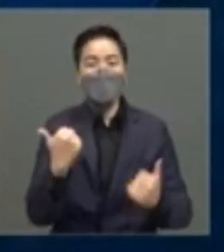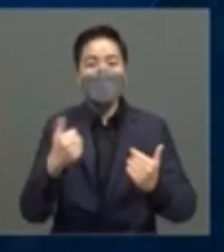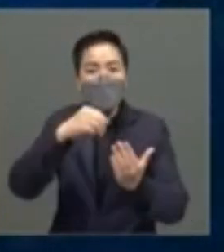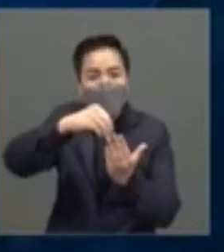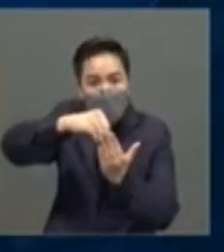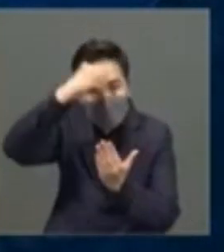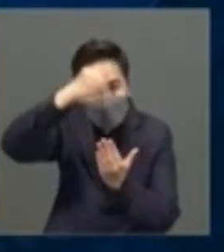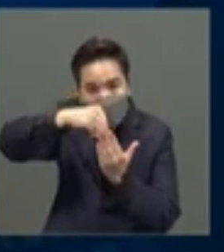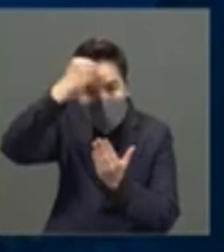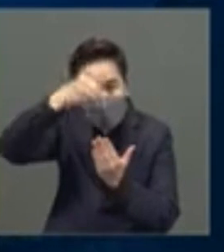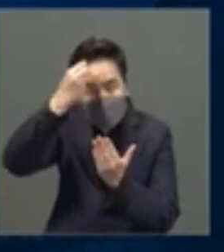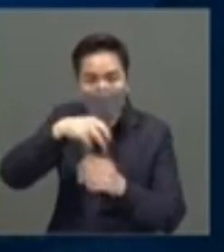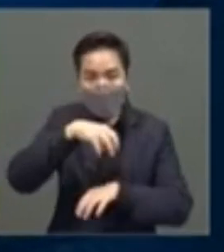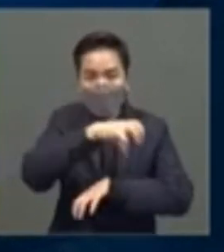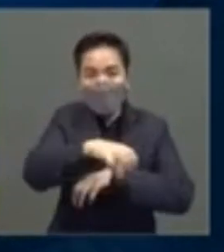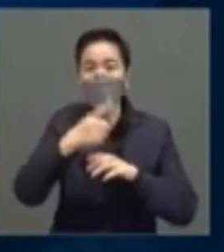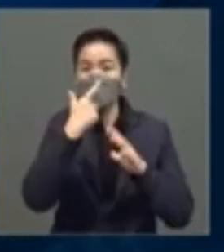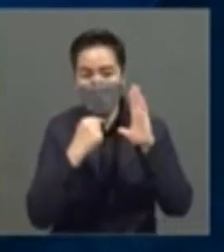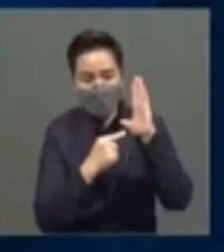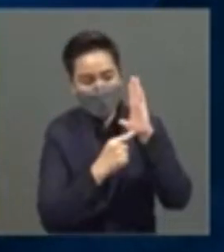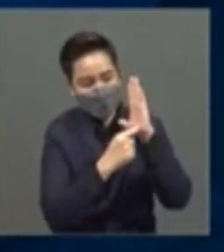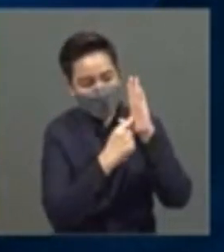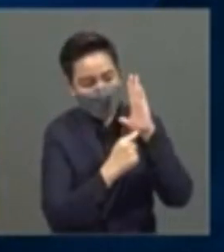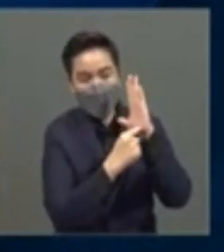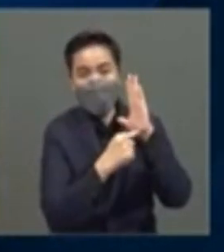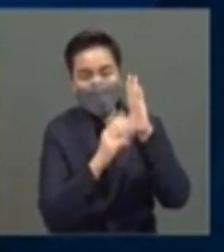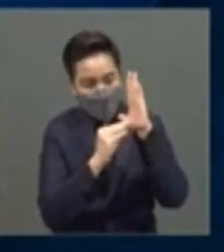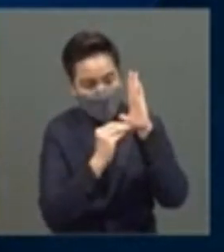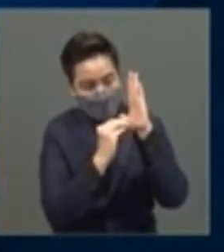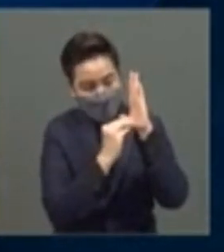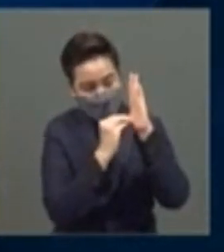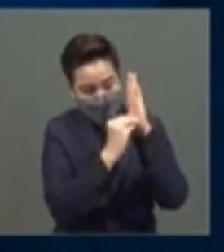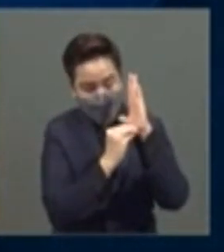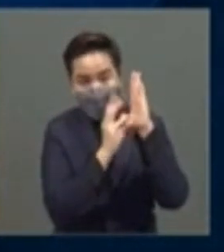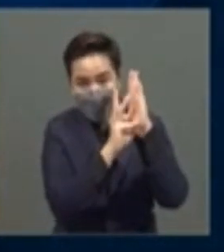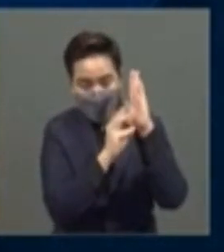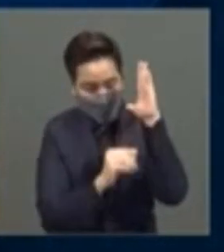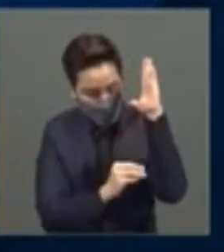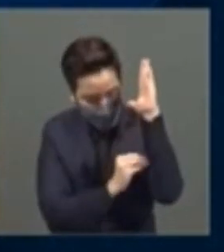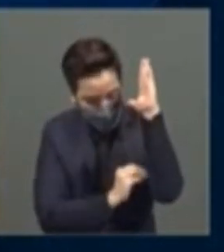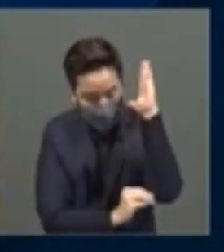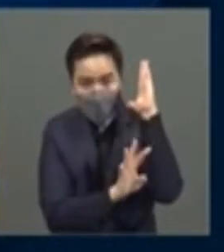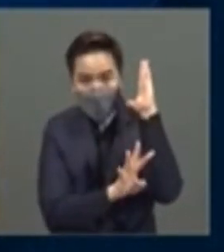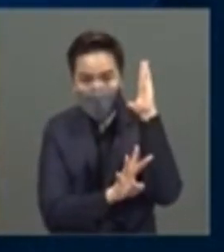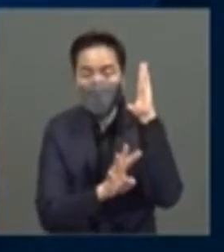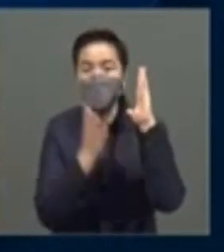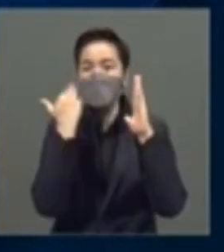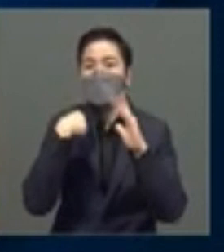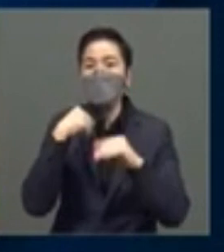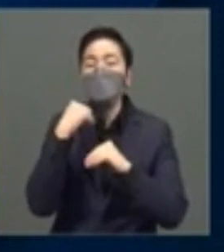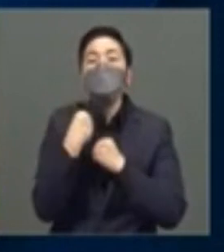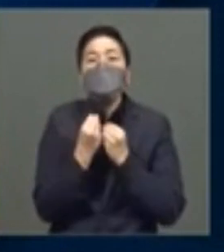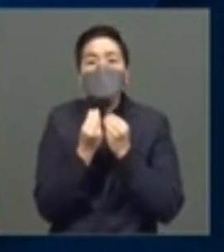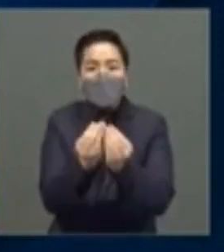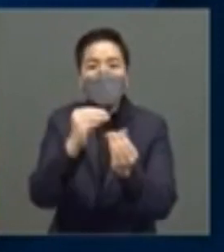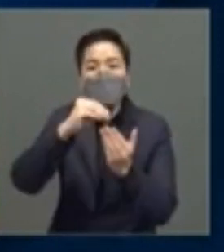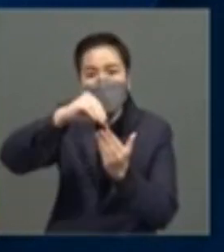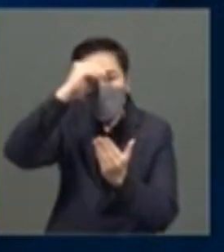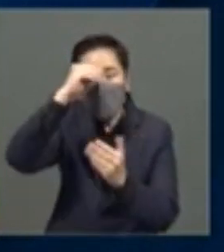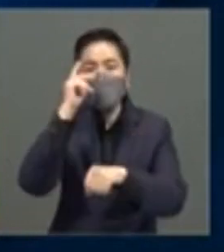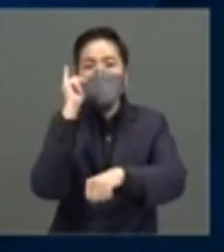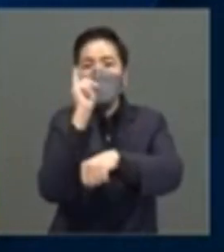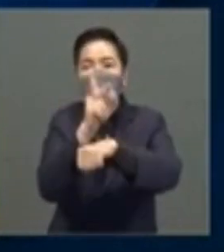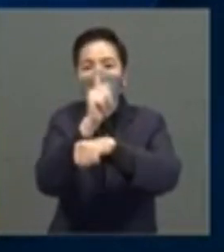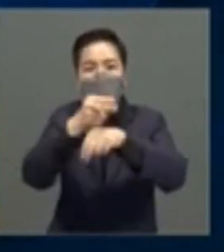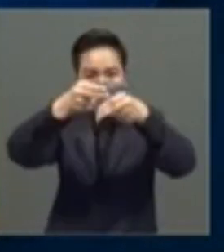านศึกษาในพื้นที่สีแดงเข้ม10จังหวัดนะคะตามข้อกำหนดเดิมให้อนุญาตให้เรียนออ